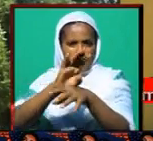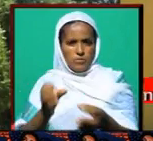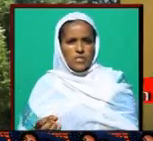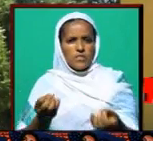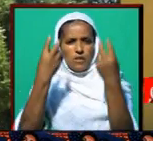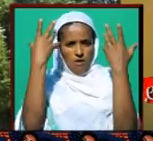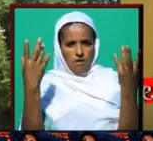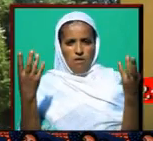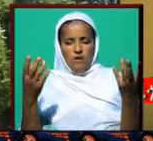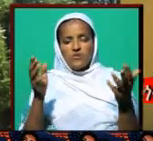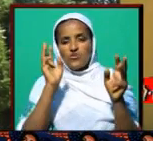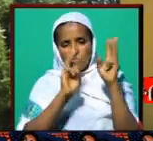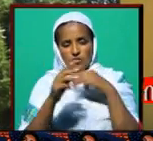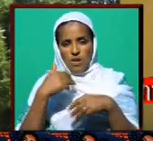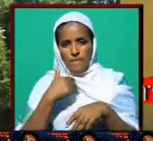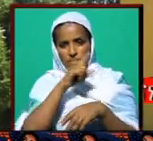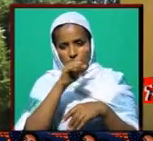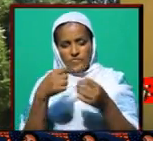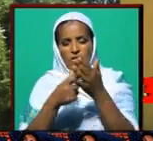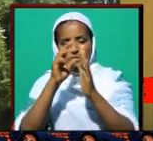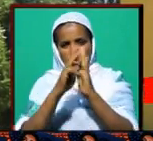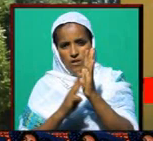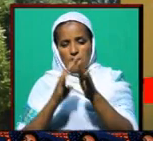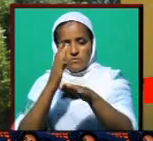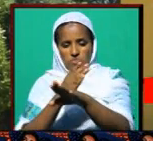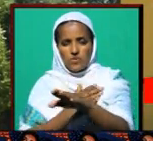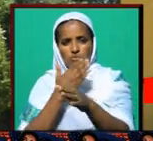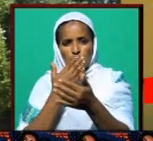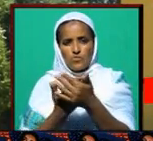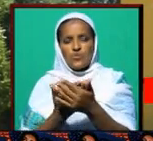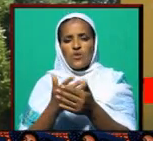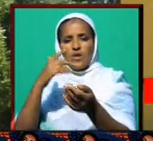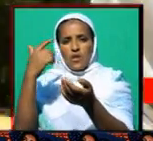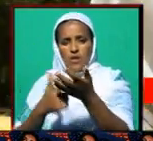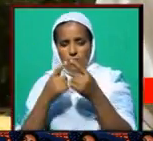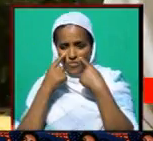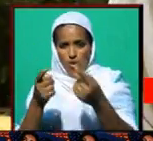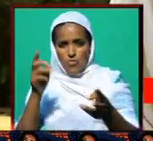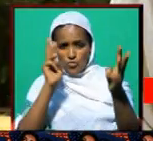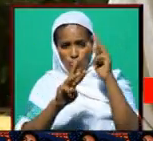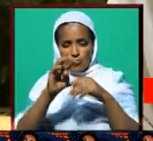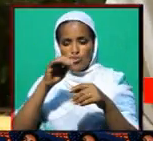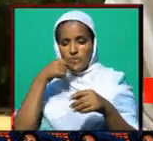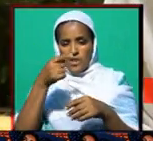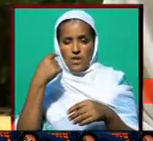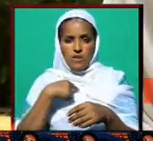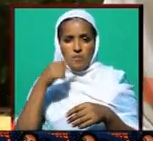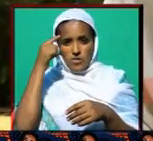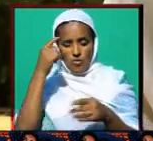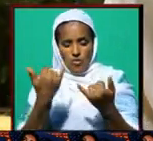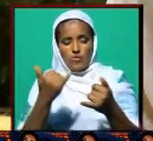የግርግር ቤት እየሆነች ነው አሁን ቤተ ክርስቲያን እየተቸገርን ያለ ነው እና ይሄ ችግር ይታያል። የሚታዩ ጉልህ ችግሮች